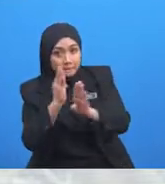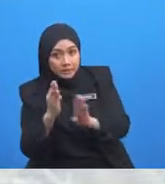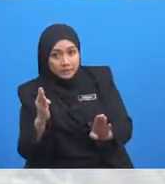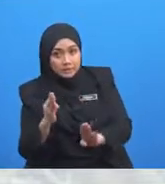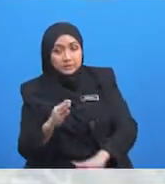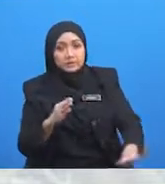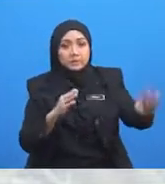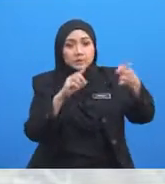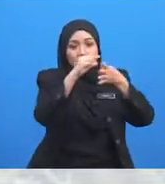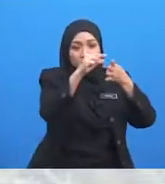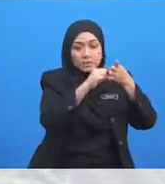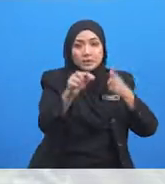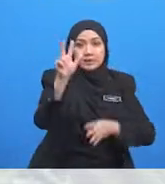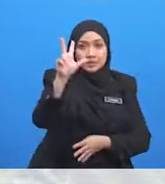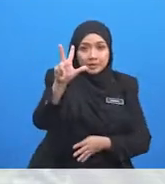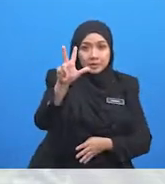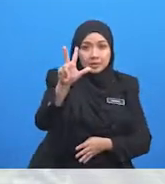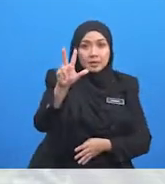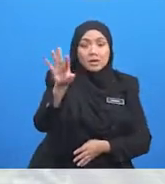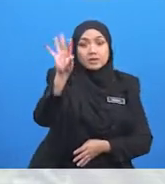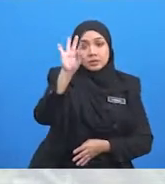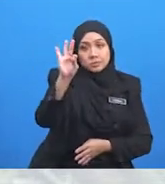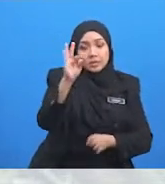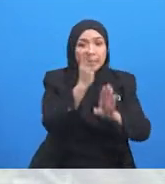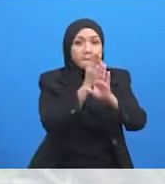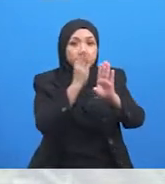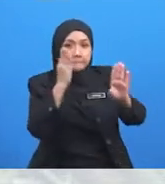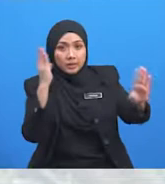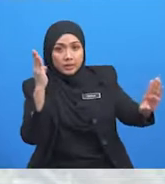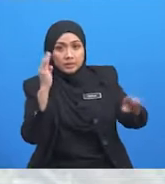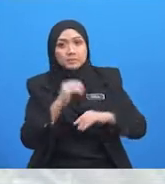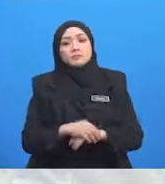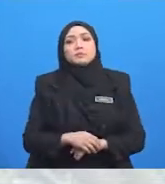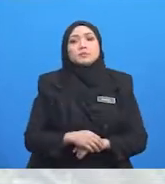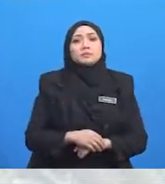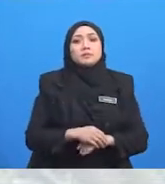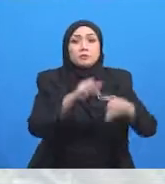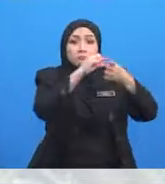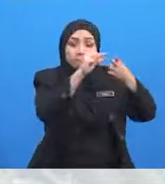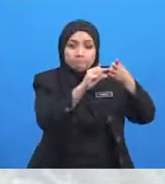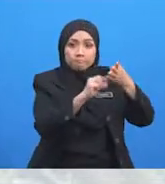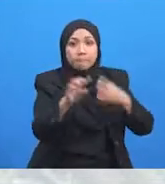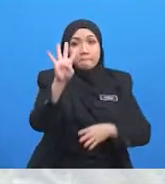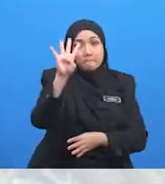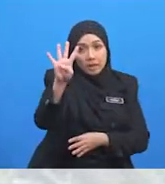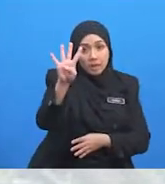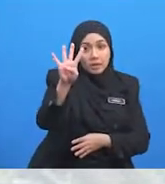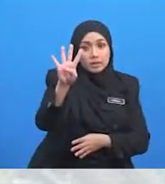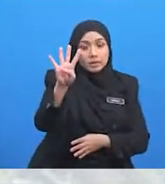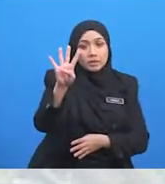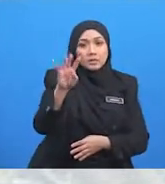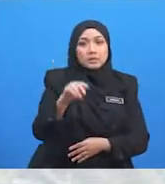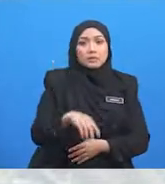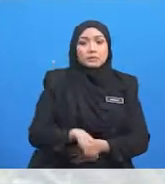Rangkap ketiga mempunyai 9 baris. Rangkap keempat